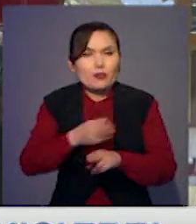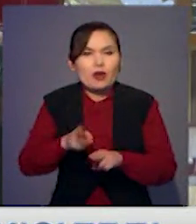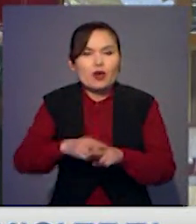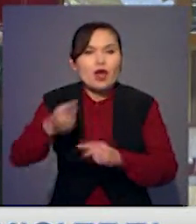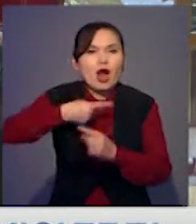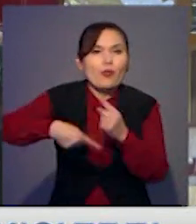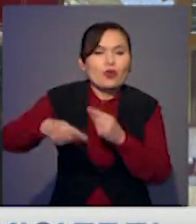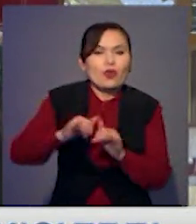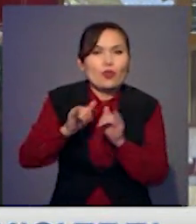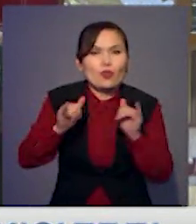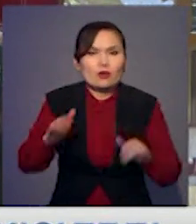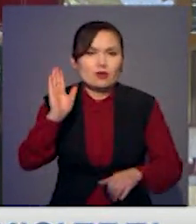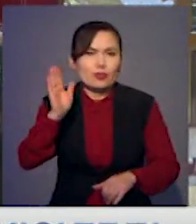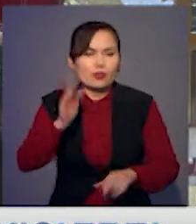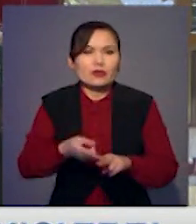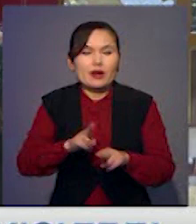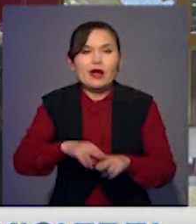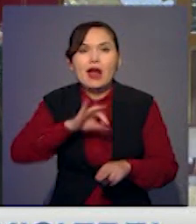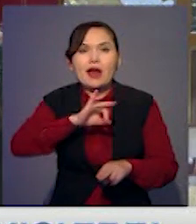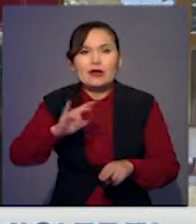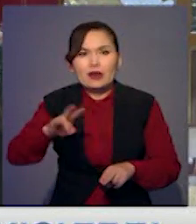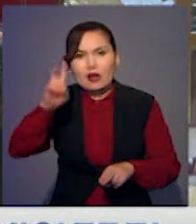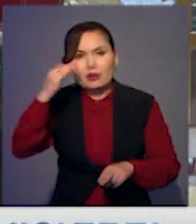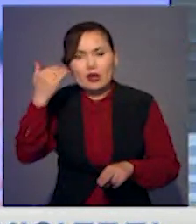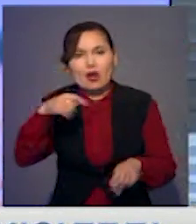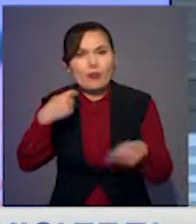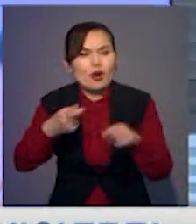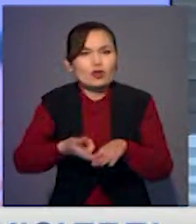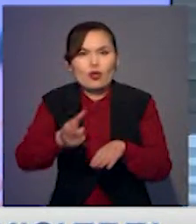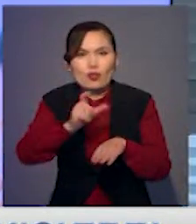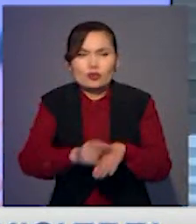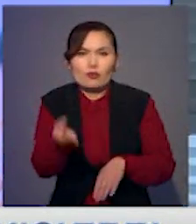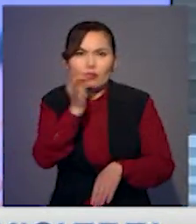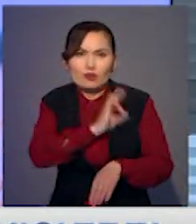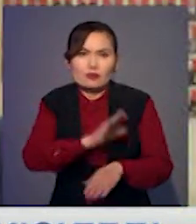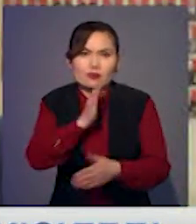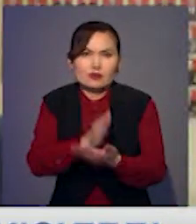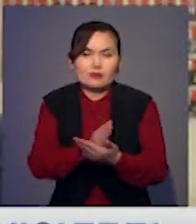кеңейту міндеті тұр. Сол себептен Иран нарығы бізді қызықтырып тұр.